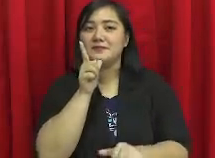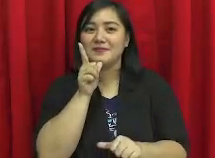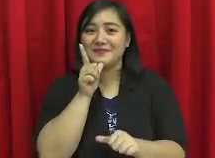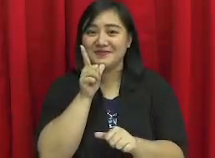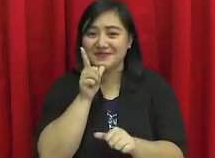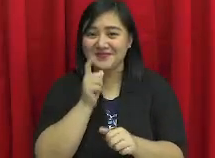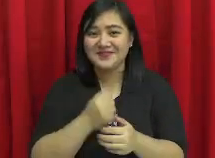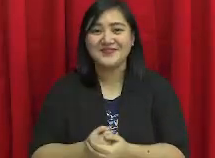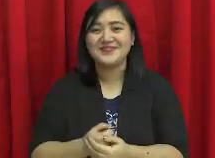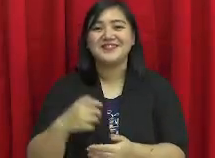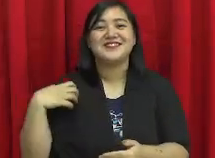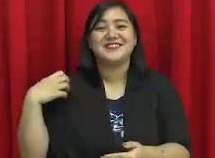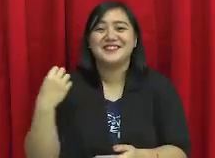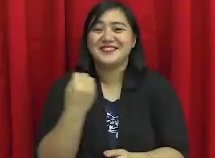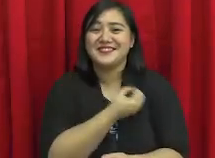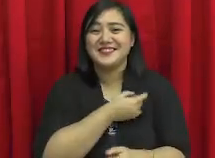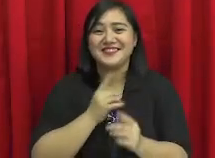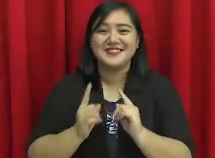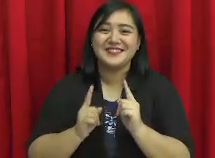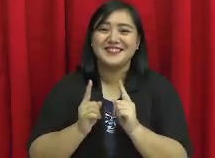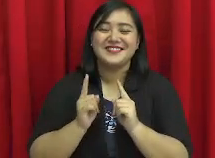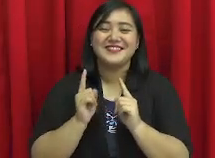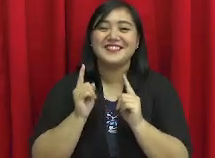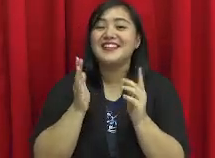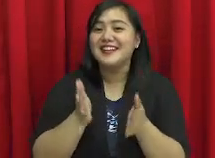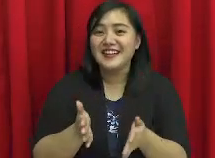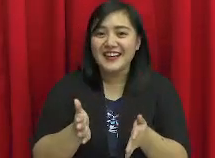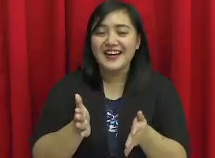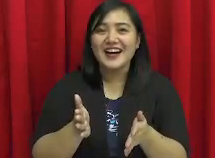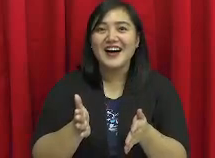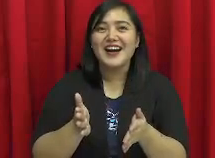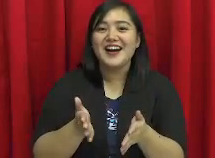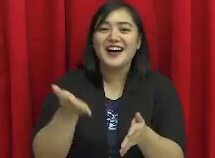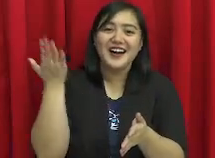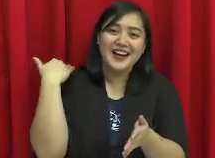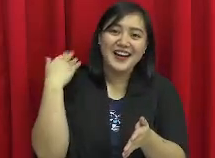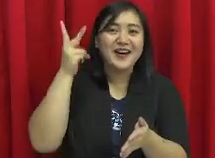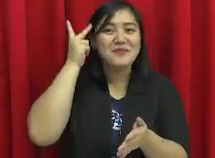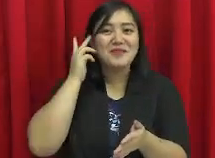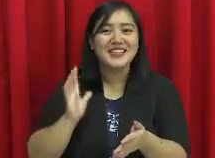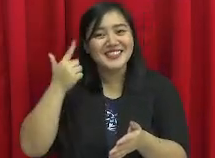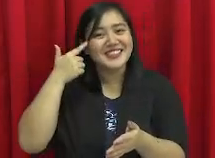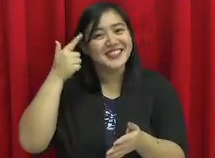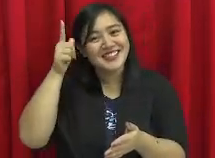Hilem Lorena. And now is The Baptist Lunch with Papa Con.